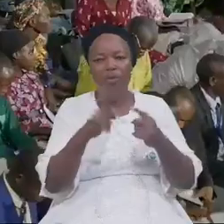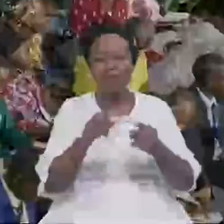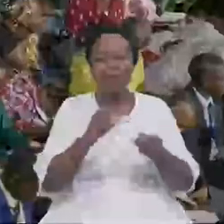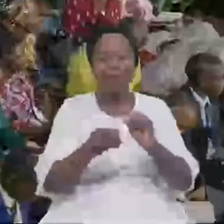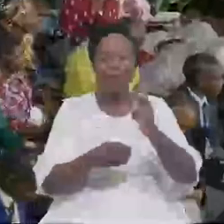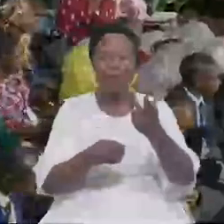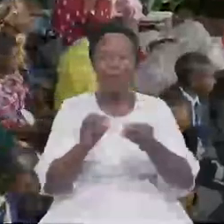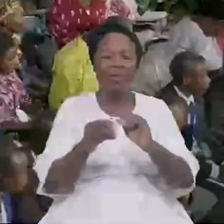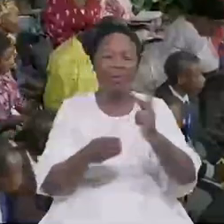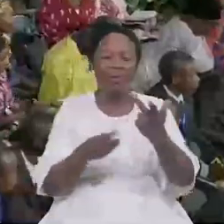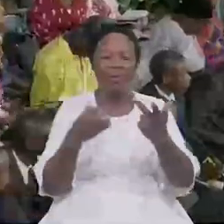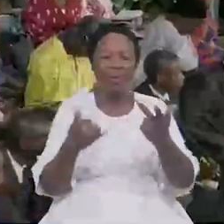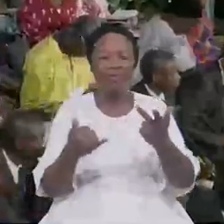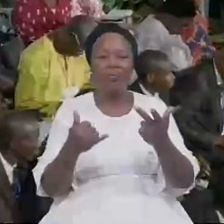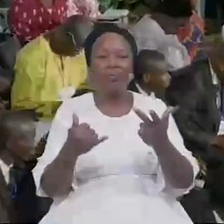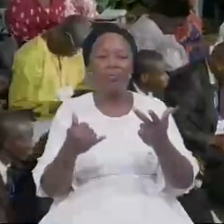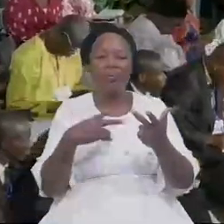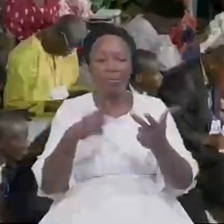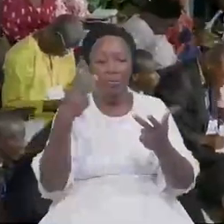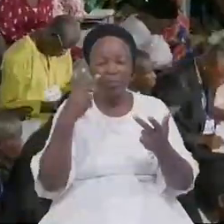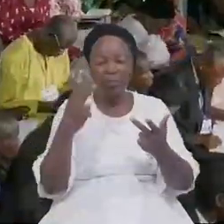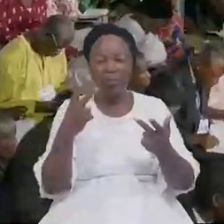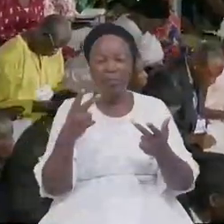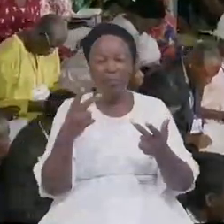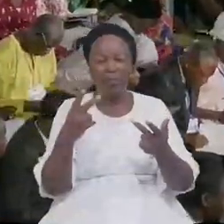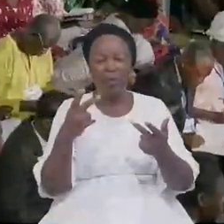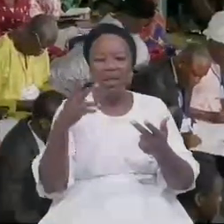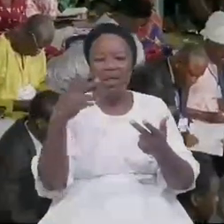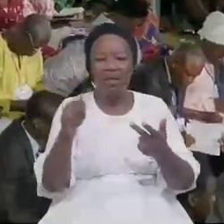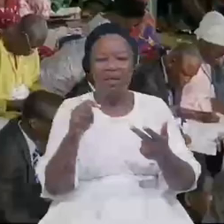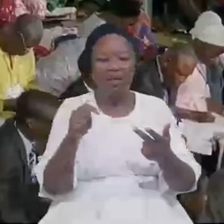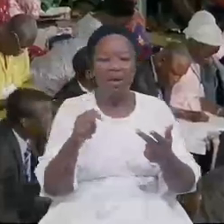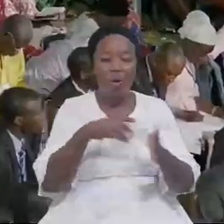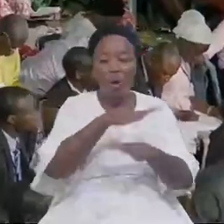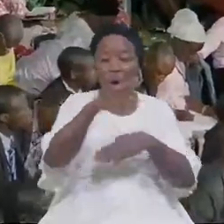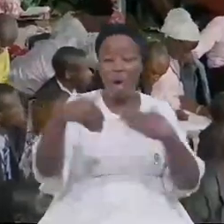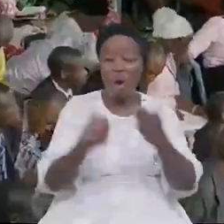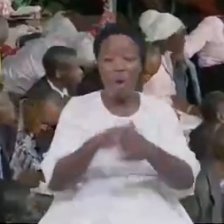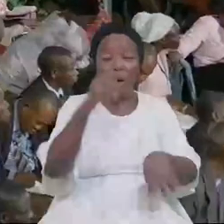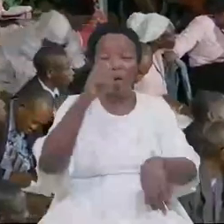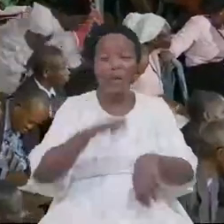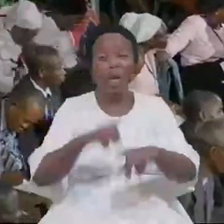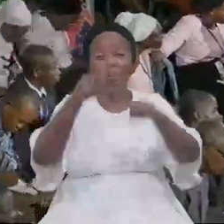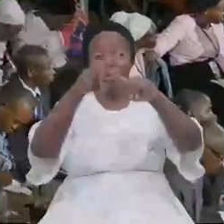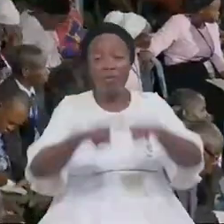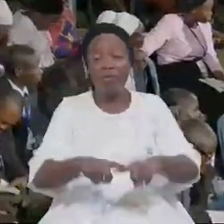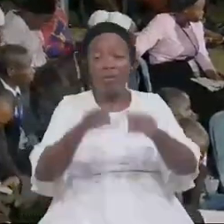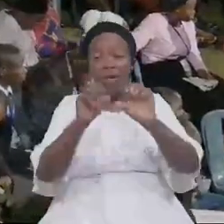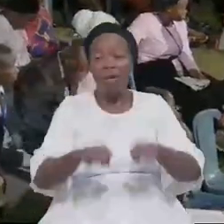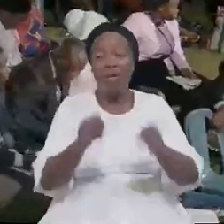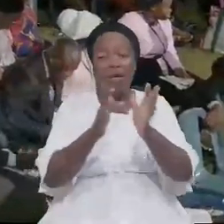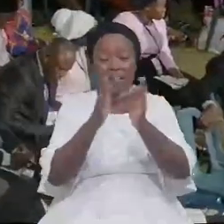au troisième point. Nous allons voir le chrétien fiable de tous les temps avec